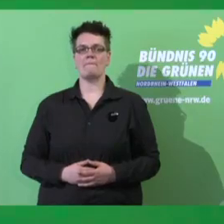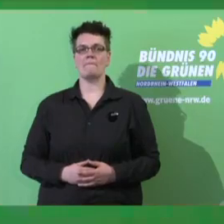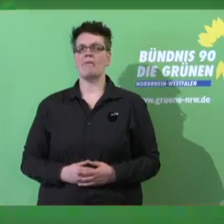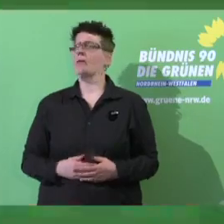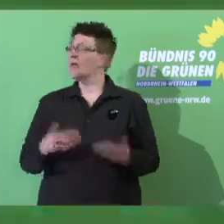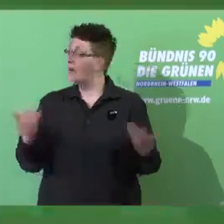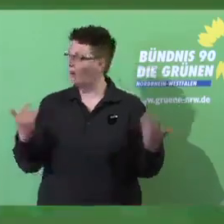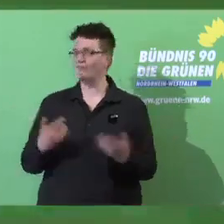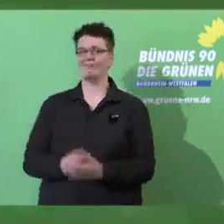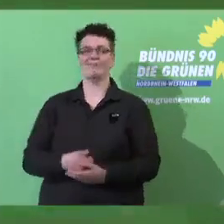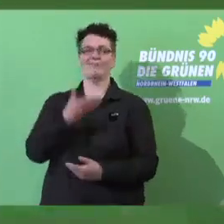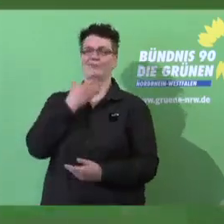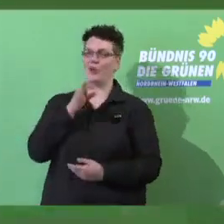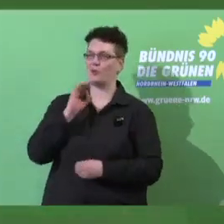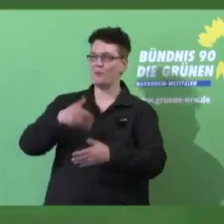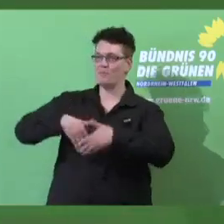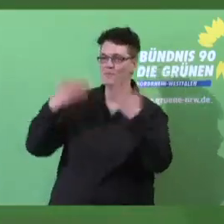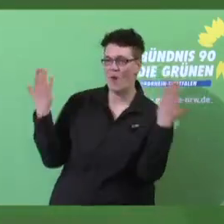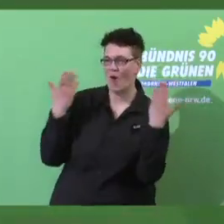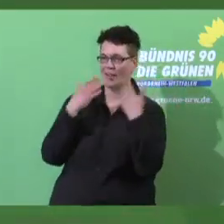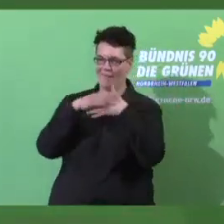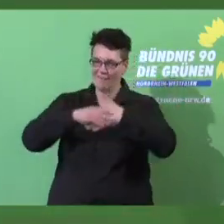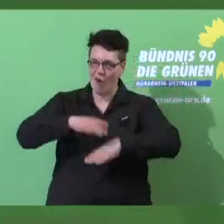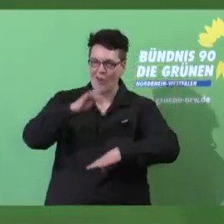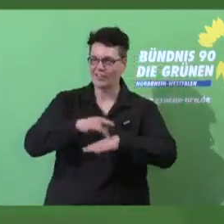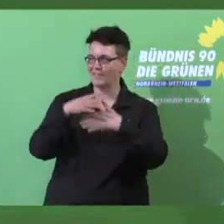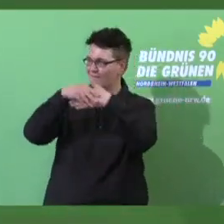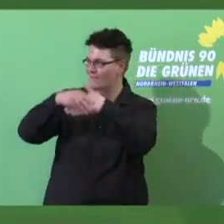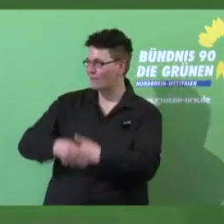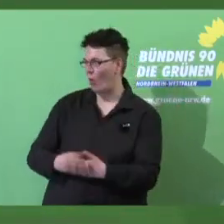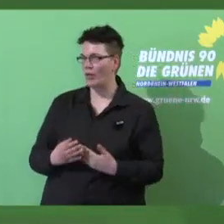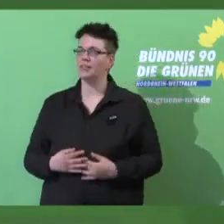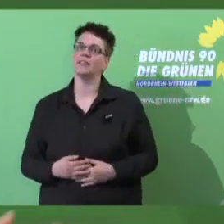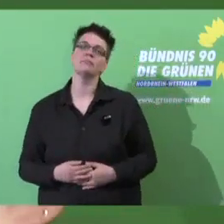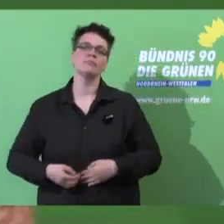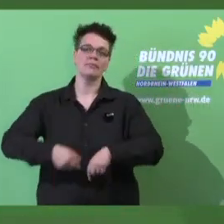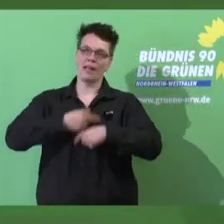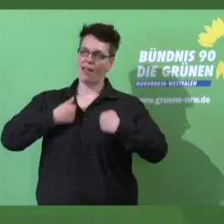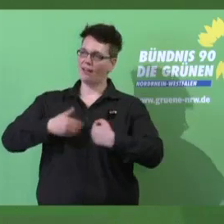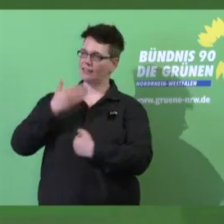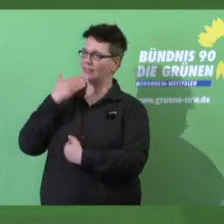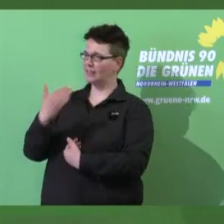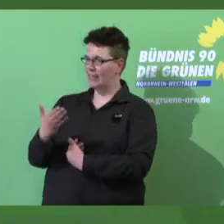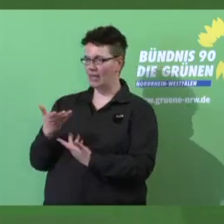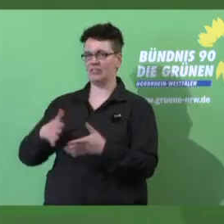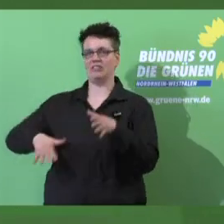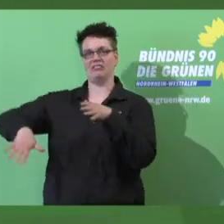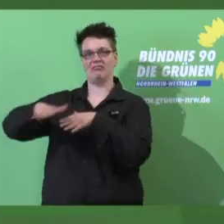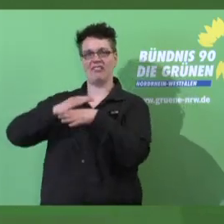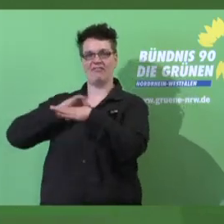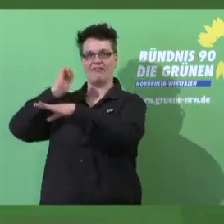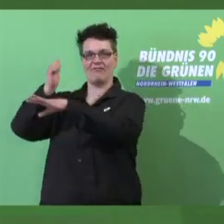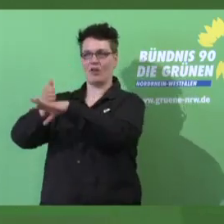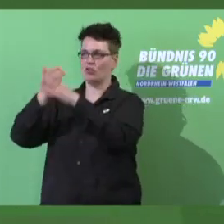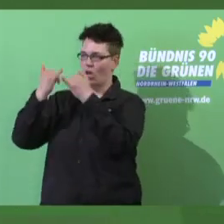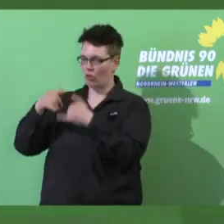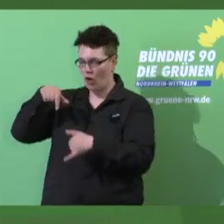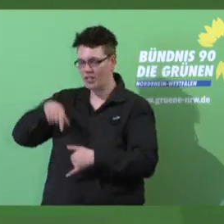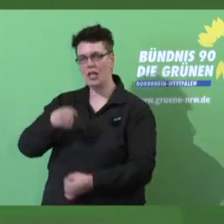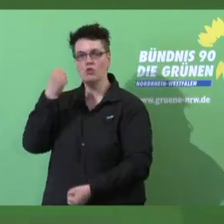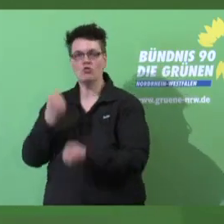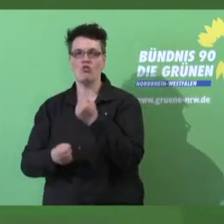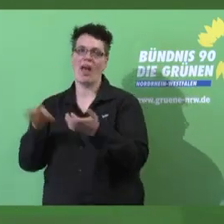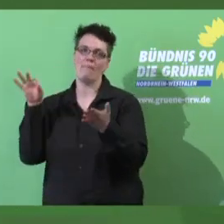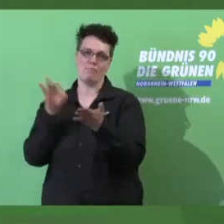Ja, schönen guten Morgen, liebe Freundinnen und Freunde. Herzlichen Dank an den Landesvorstand, dass Sie das heute hier zum Schwerpunktthema